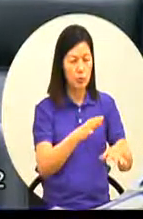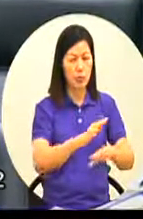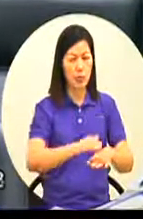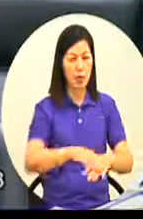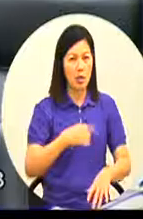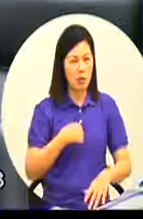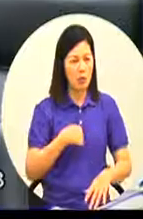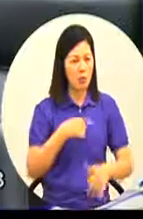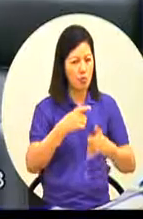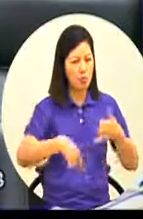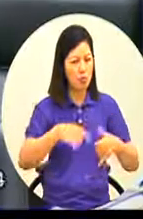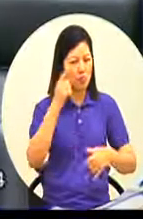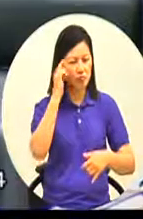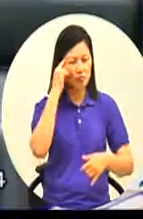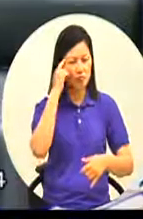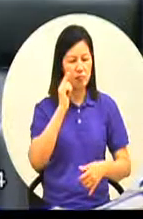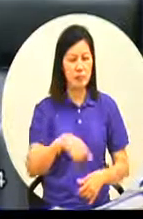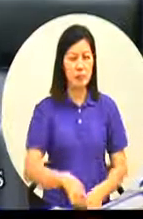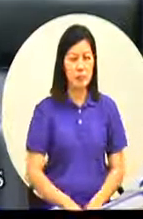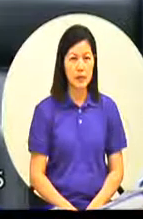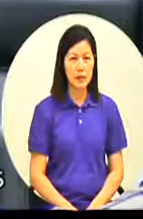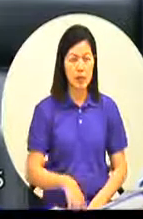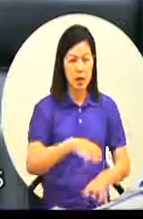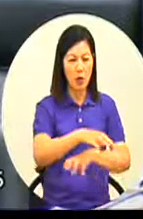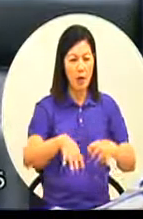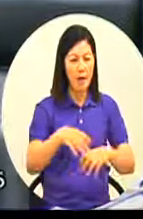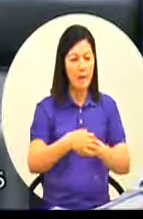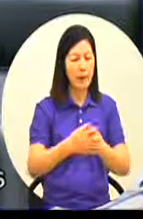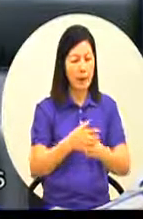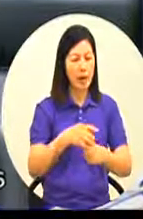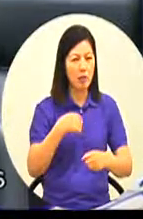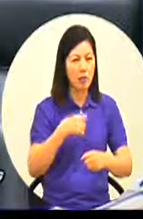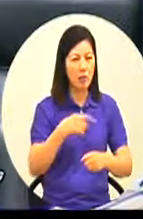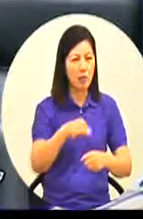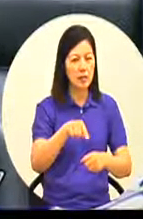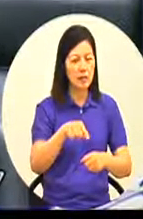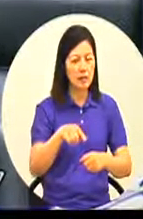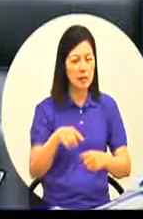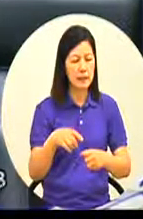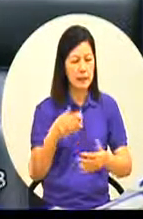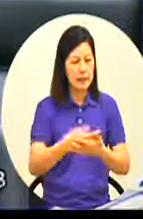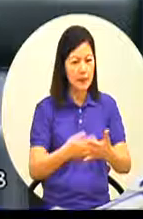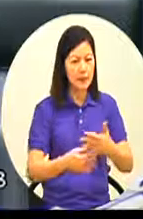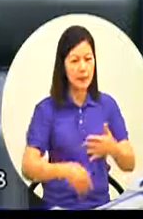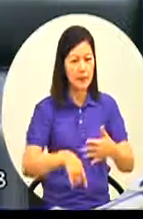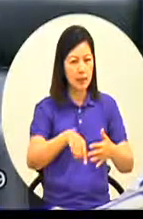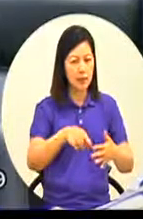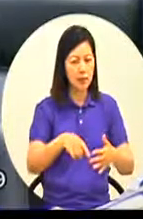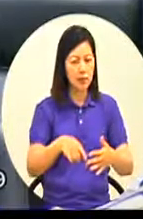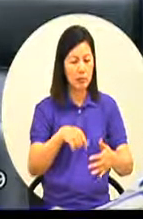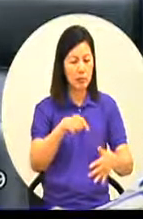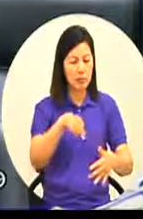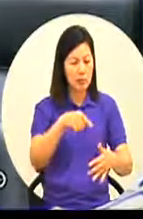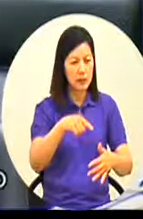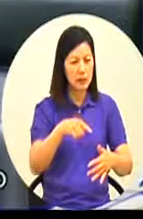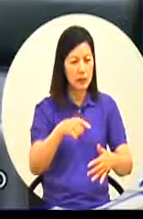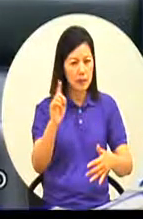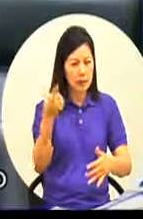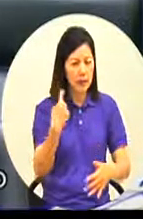席认为啊哈啊，不要以环境保护啊减少这个排放量的这个理由来